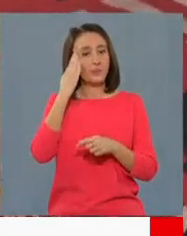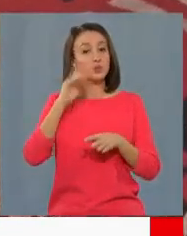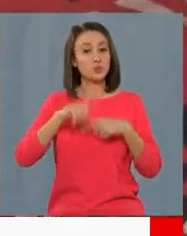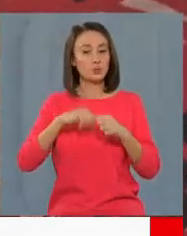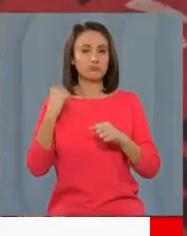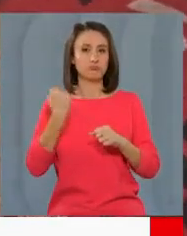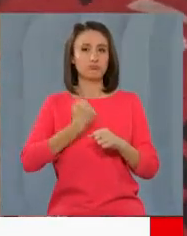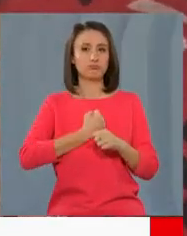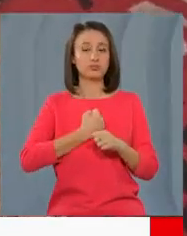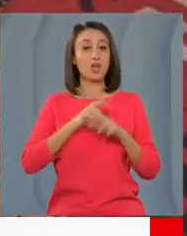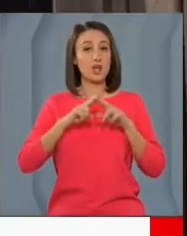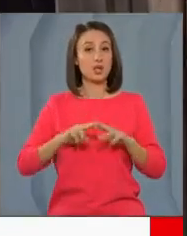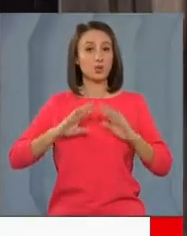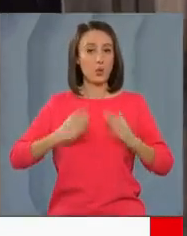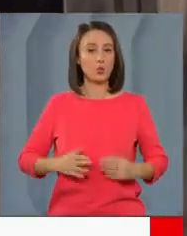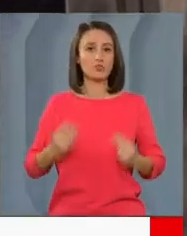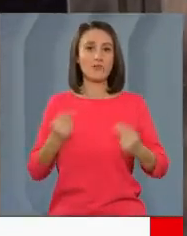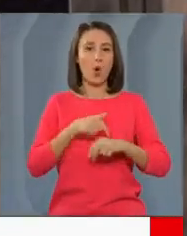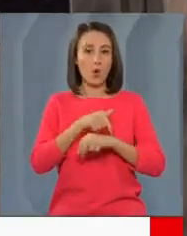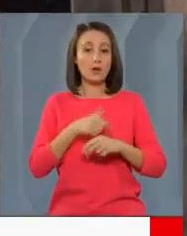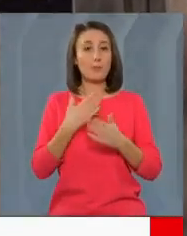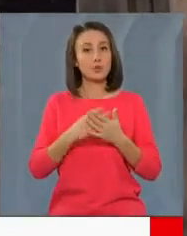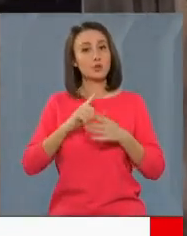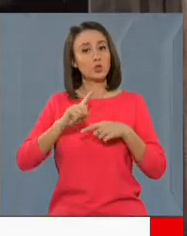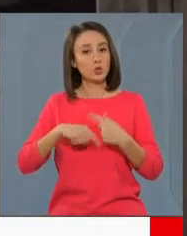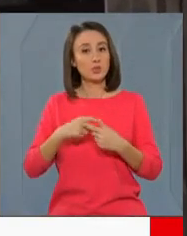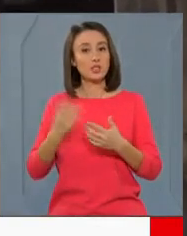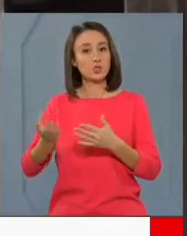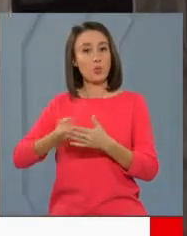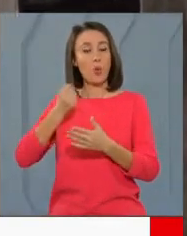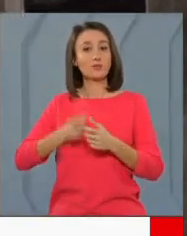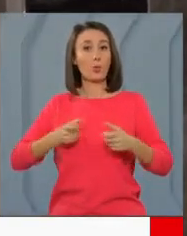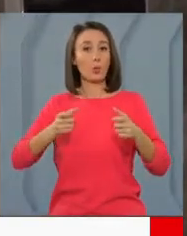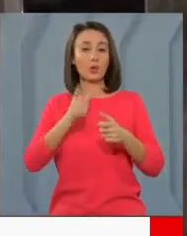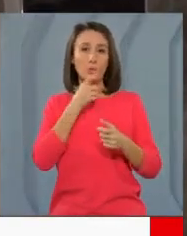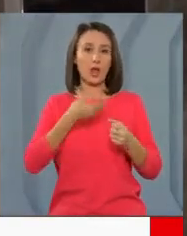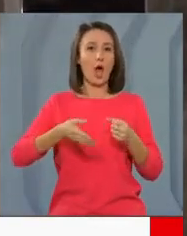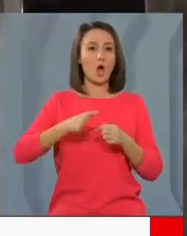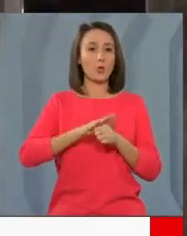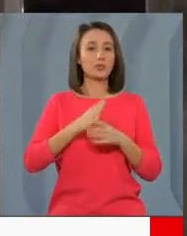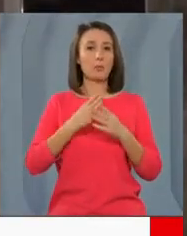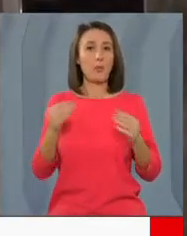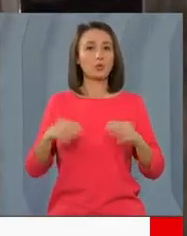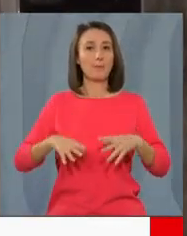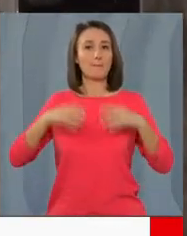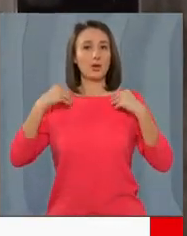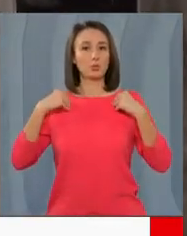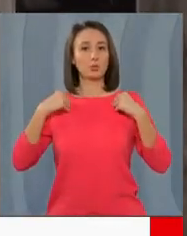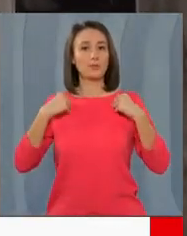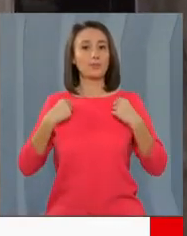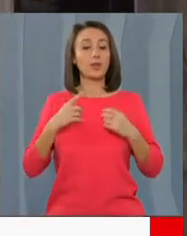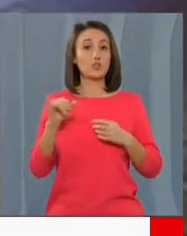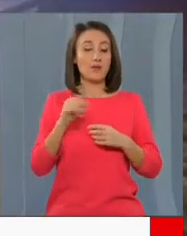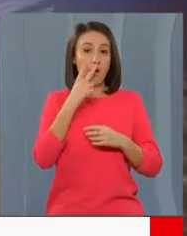crimei, suspectul a stat cu cadavrul în casă câteva ore pentru ca mai apoi să-l scoată în curte, unde l-a acoperit cu mai multe pături. În cele din urmă,